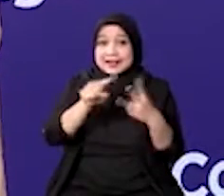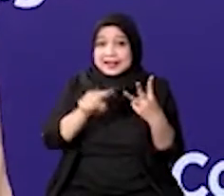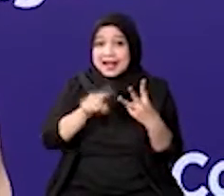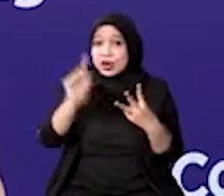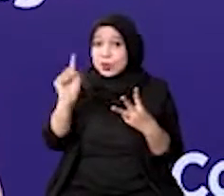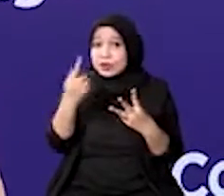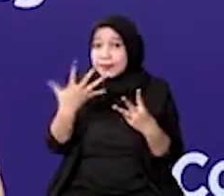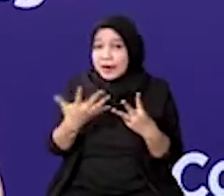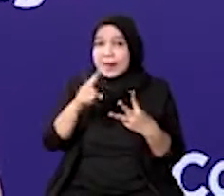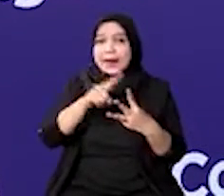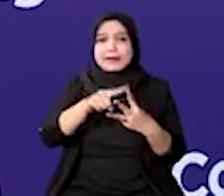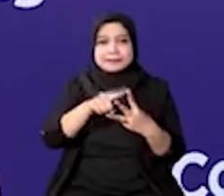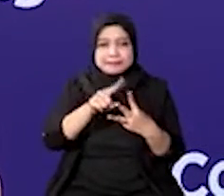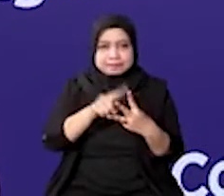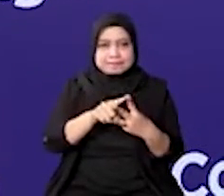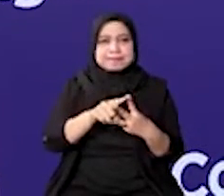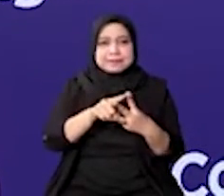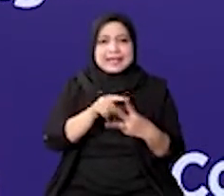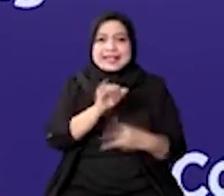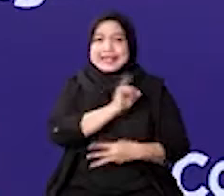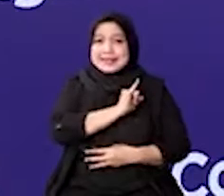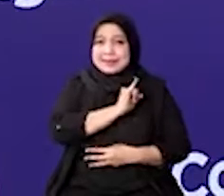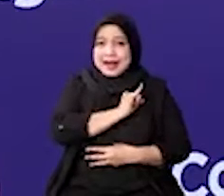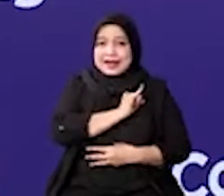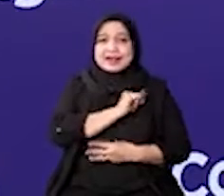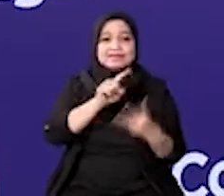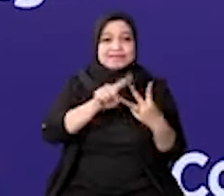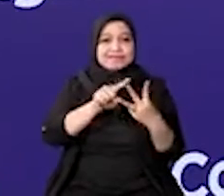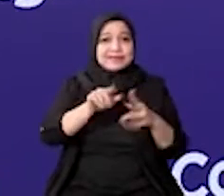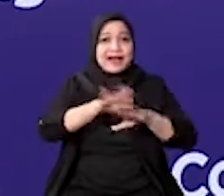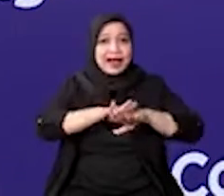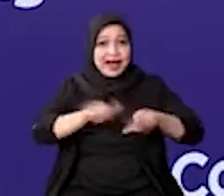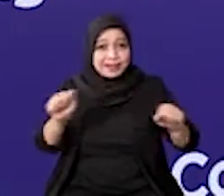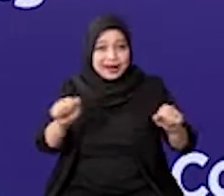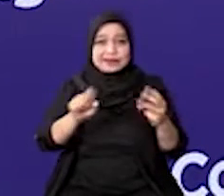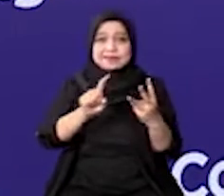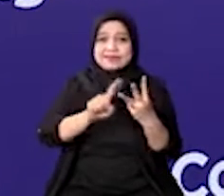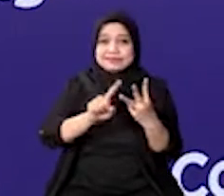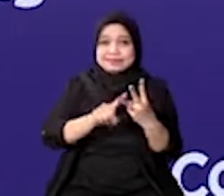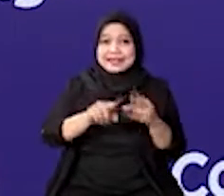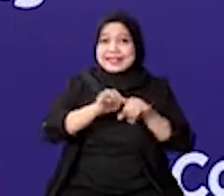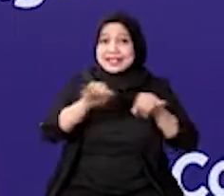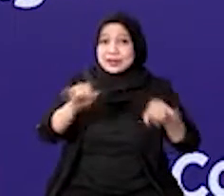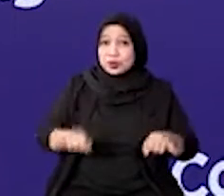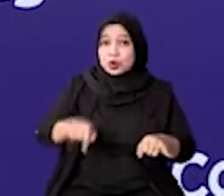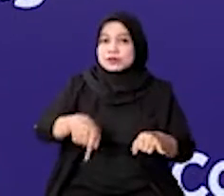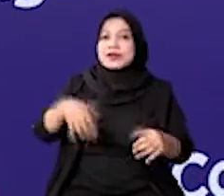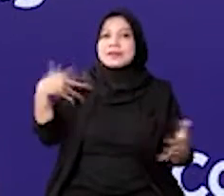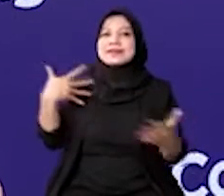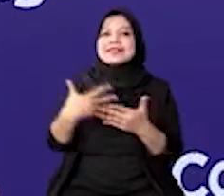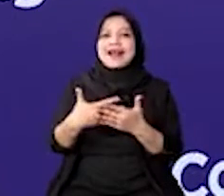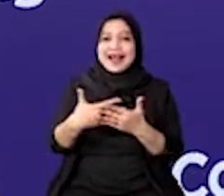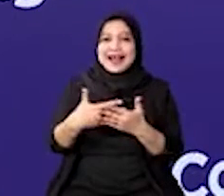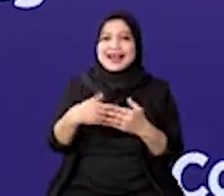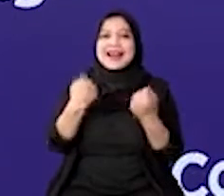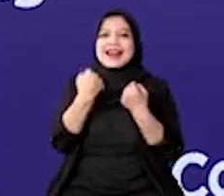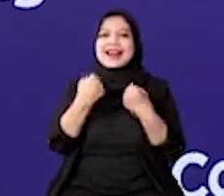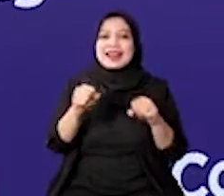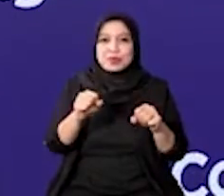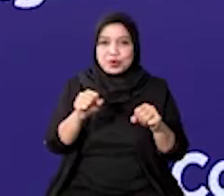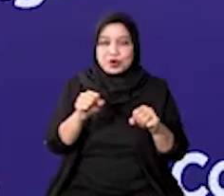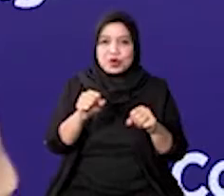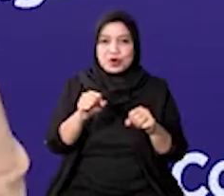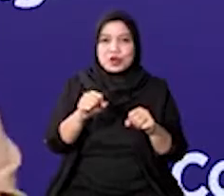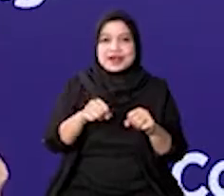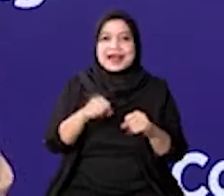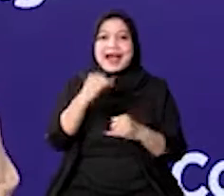imun termasuk dalam menghadapi libur cuti bersama di akhir Oktober 2020 Yang sebentar lagi akan datang